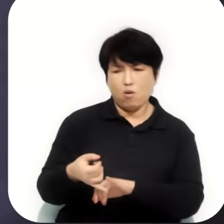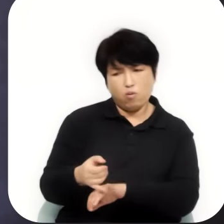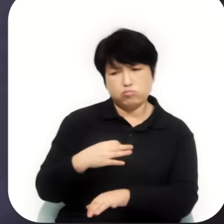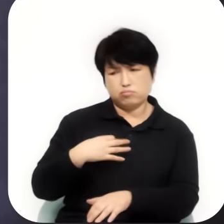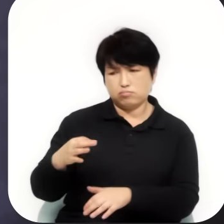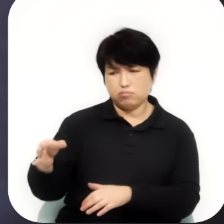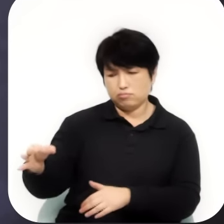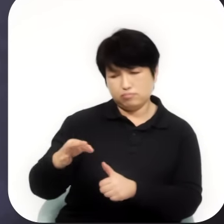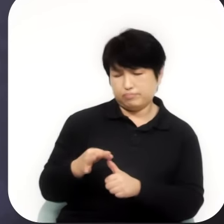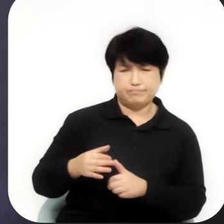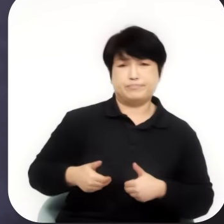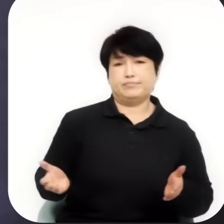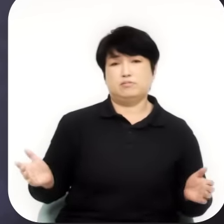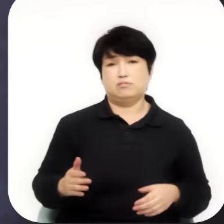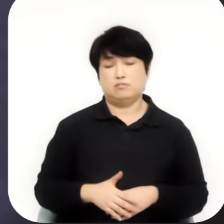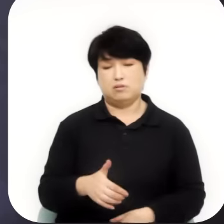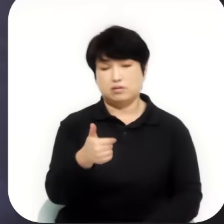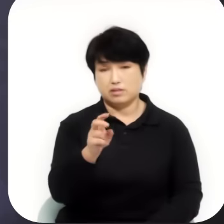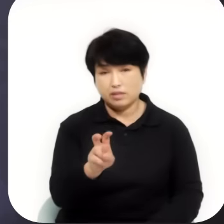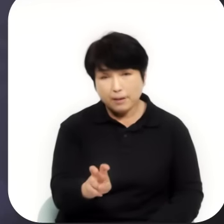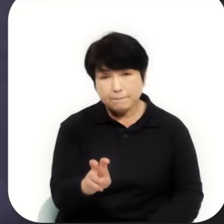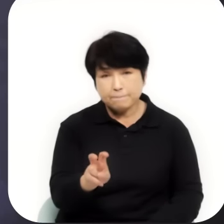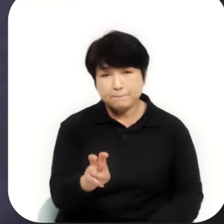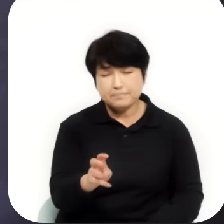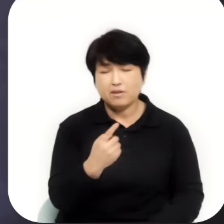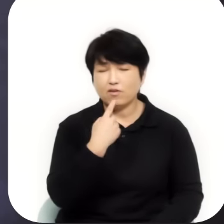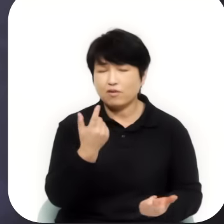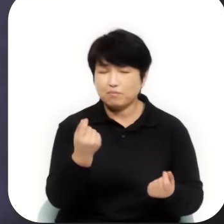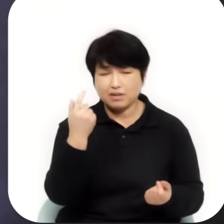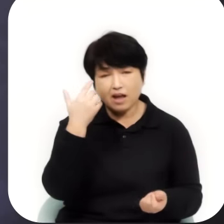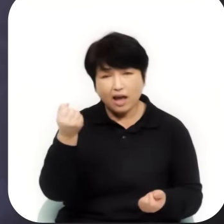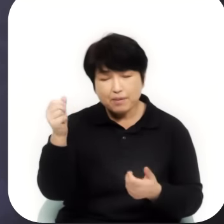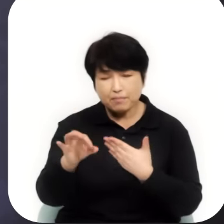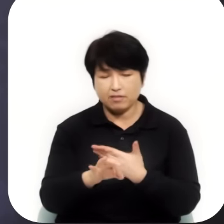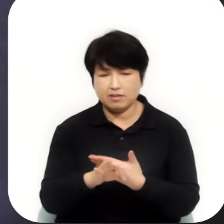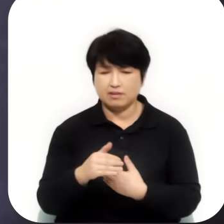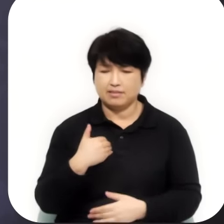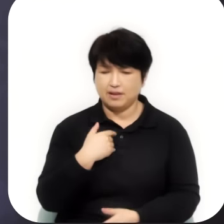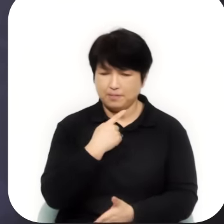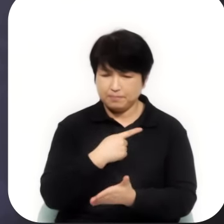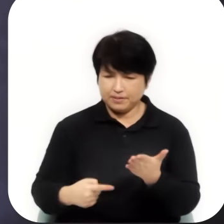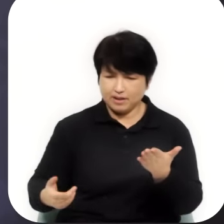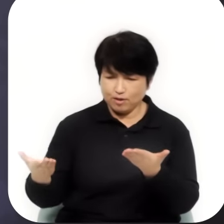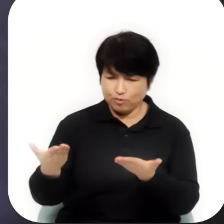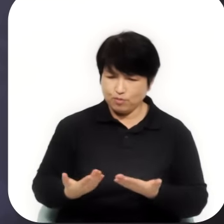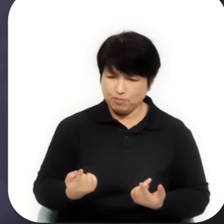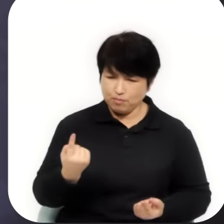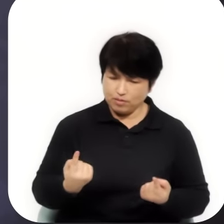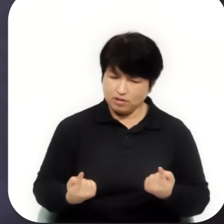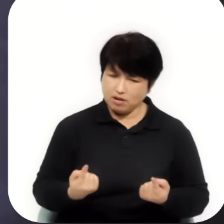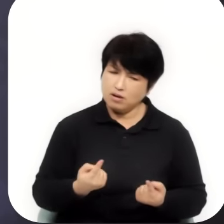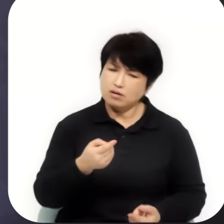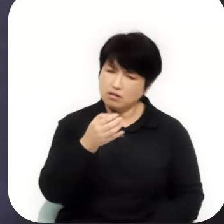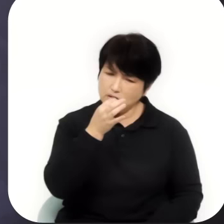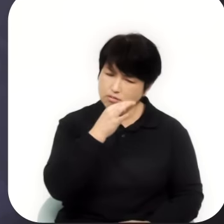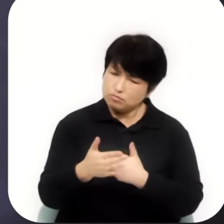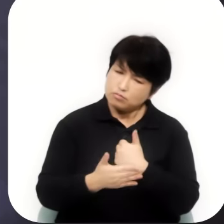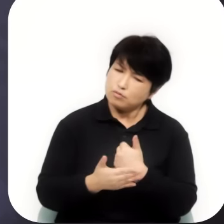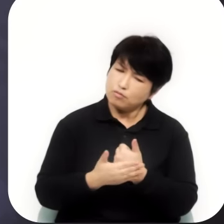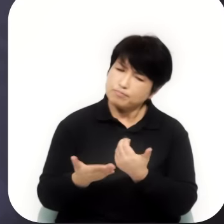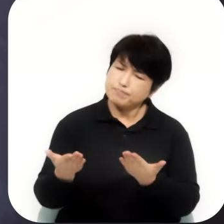해서 남이라고 생각하면 그래도 나한테 해악을 끼친 것보다는 이익을 준 게 많아요. 근데